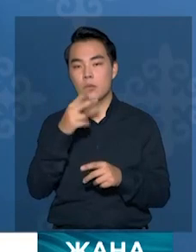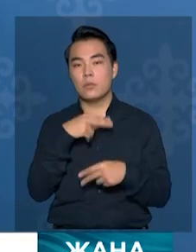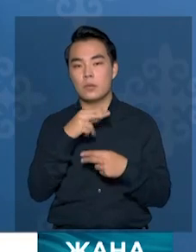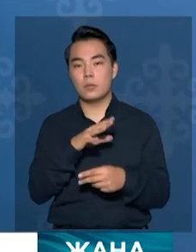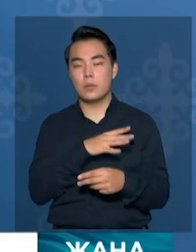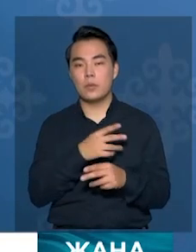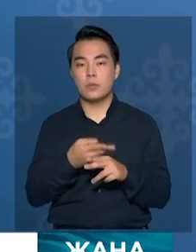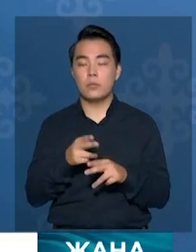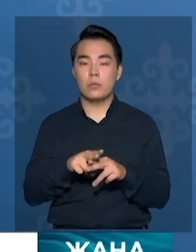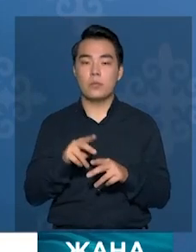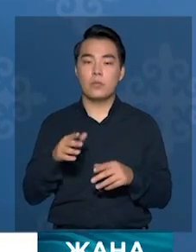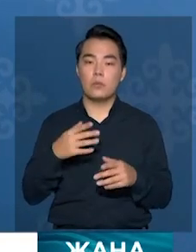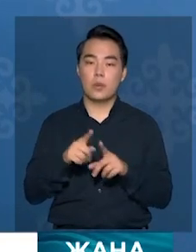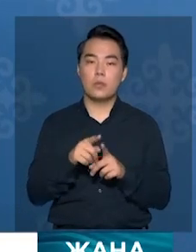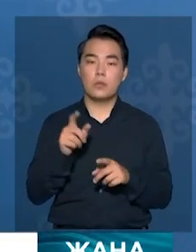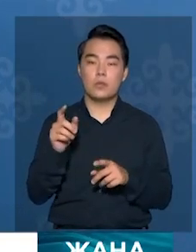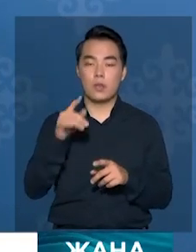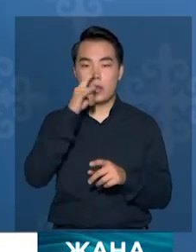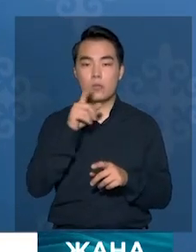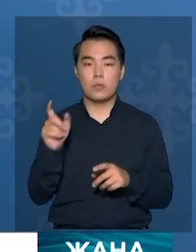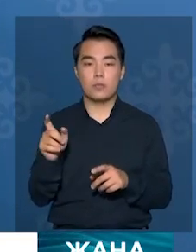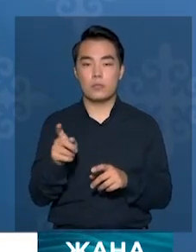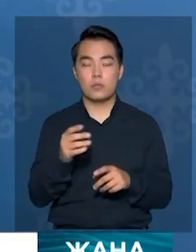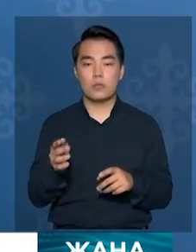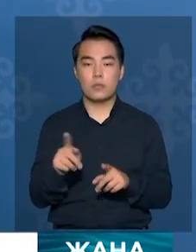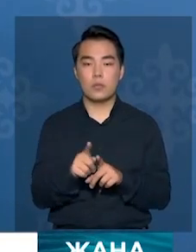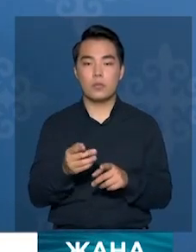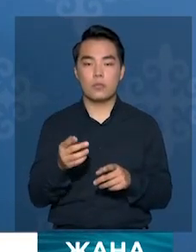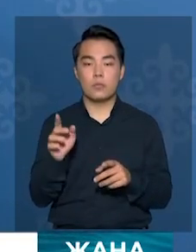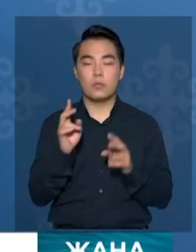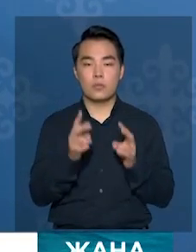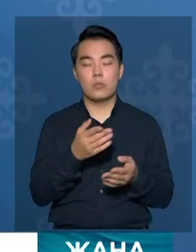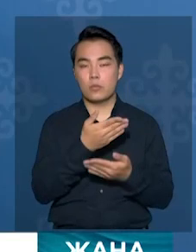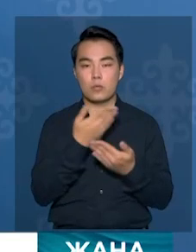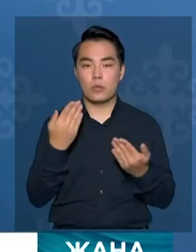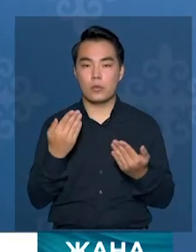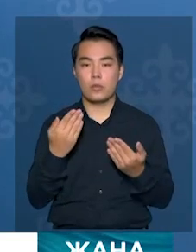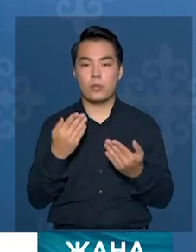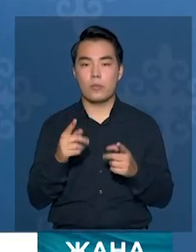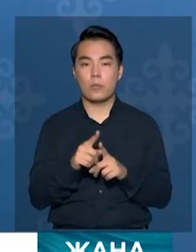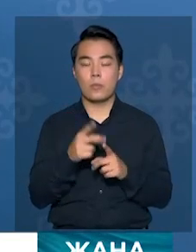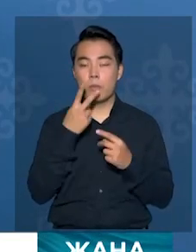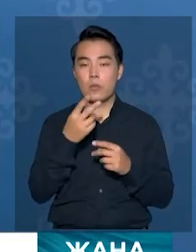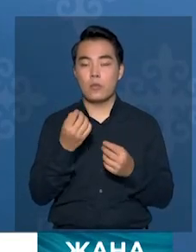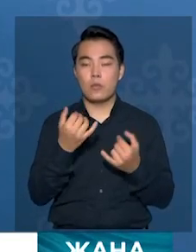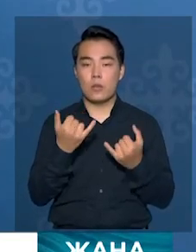Қуанышқа орай біздің азаматтарымыз бірде бір тізімде жоқ. Алайда әлде тергеу жүріп